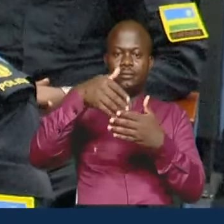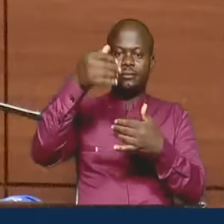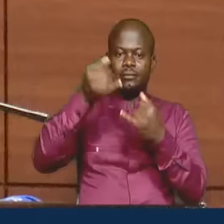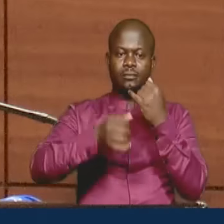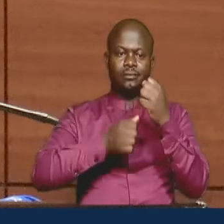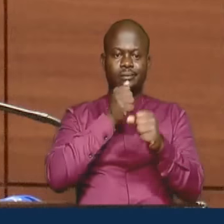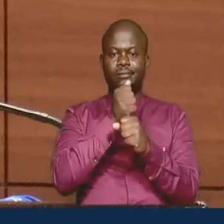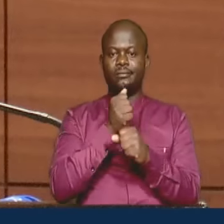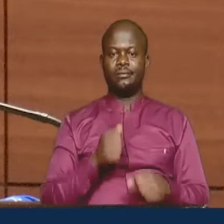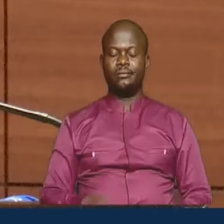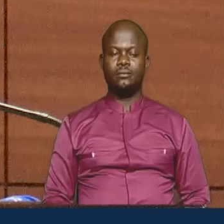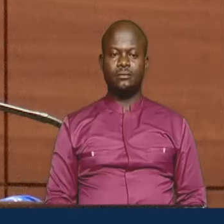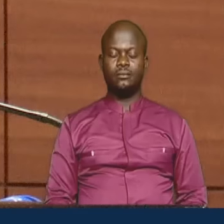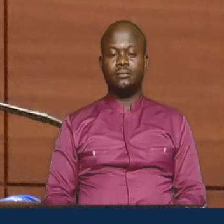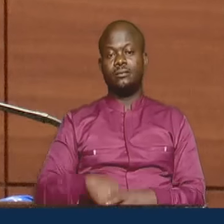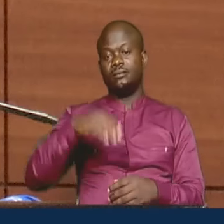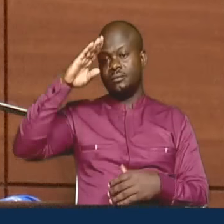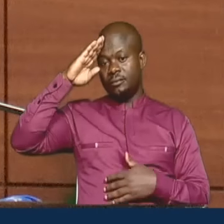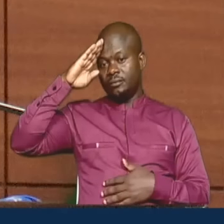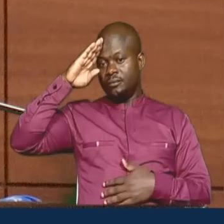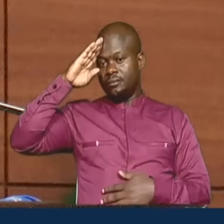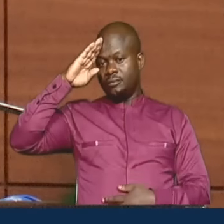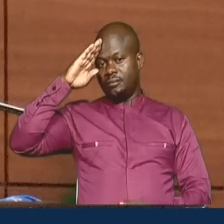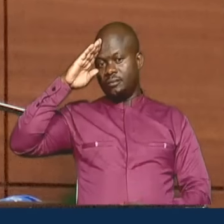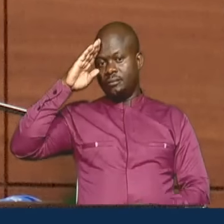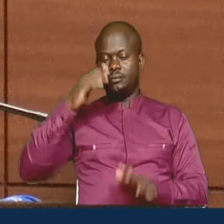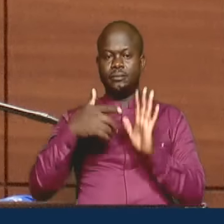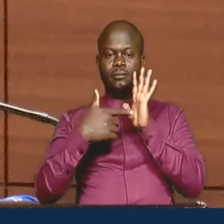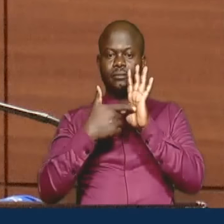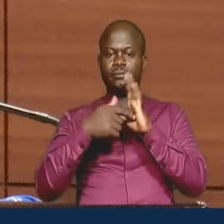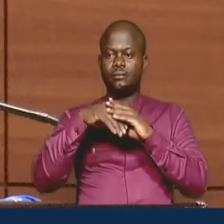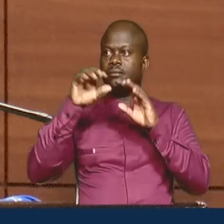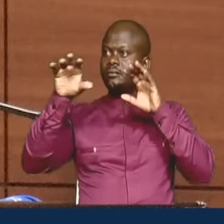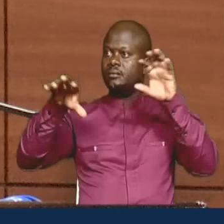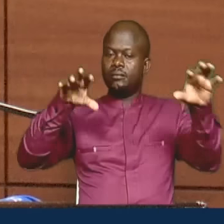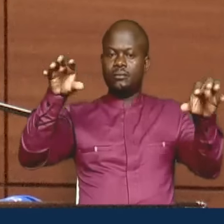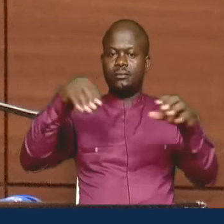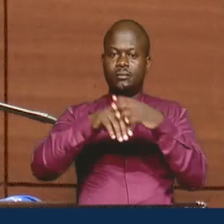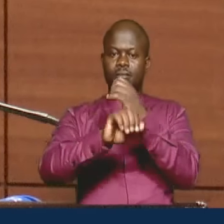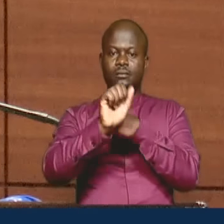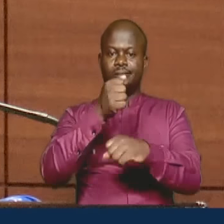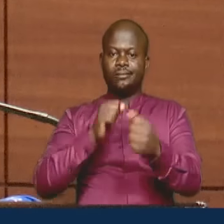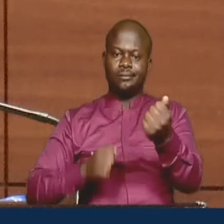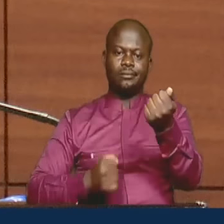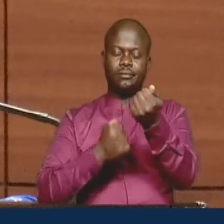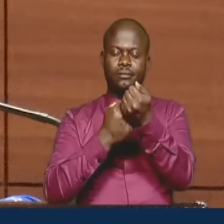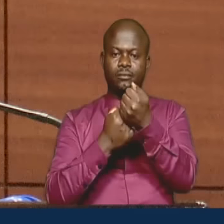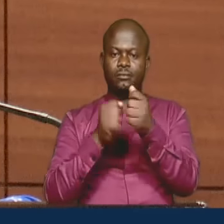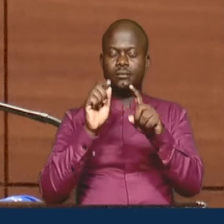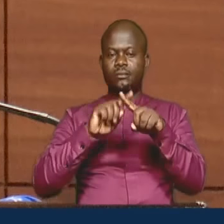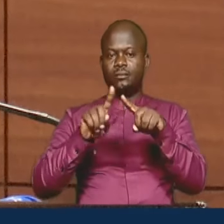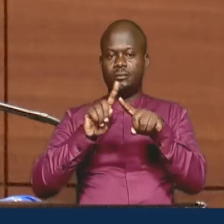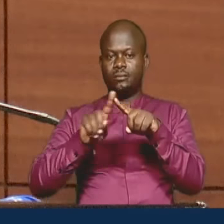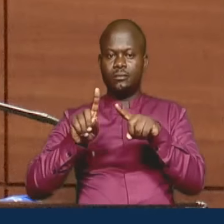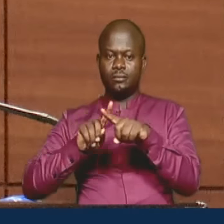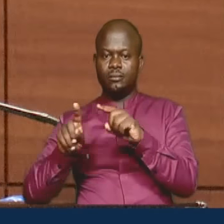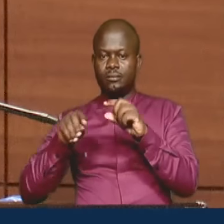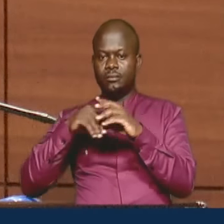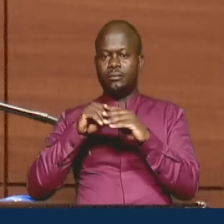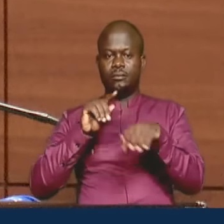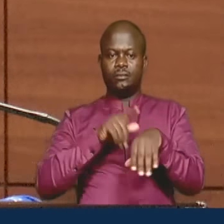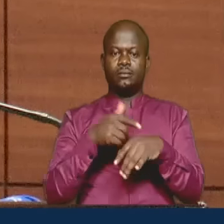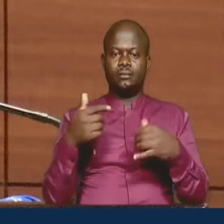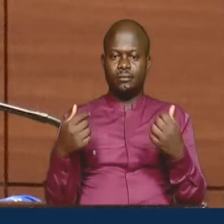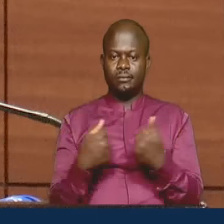w'umwaka. Abapolisi bagaragaye hirya no hino mu bikorwa by'ubutabazi bitandukanye, haba mu gihe